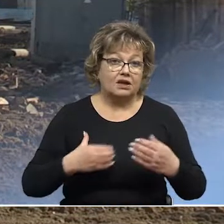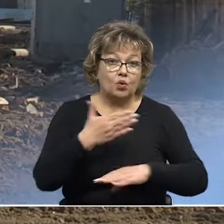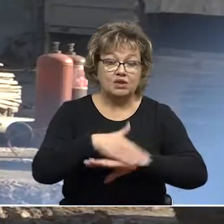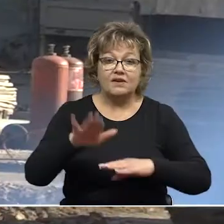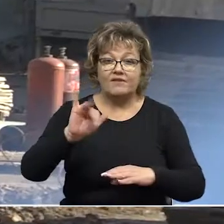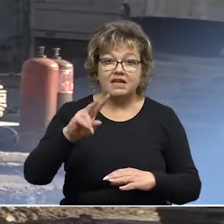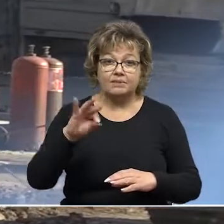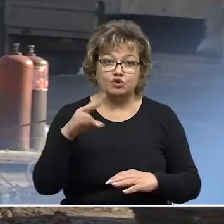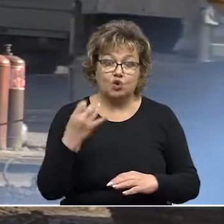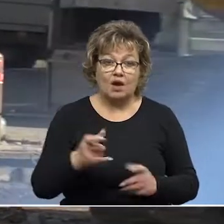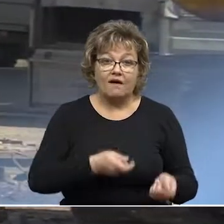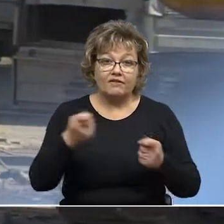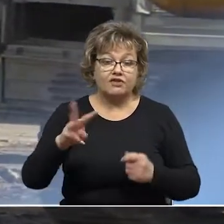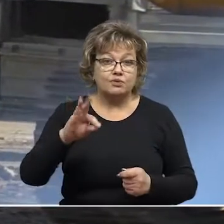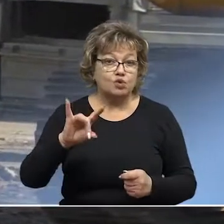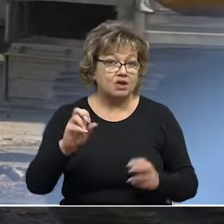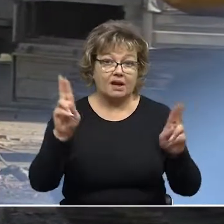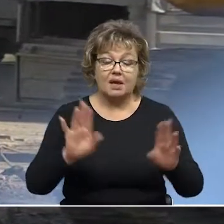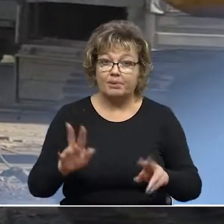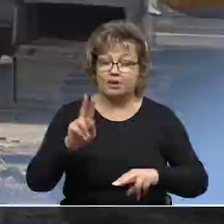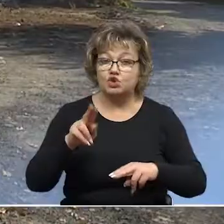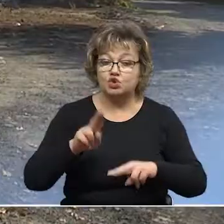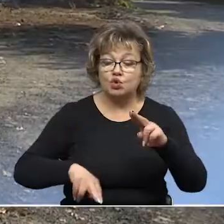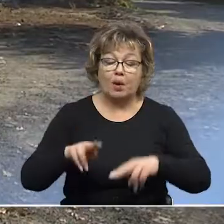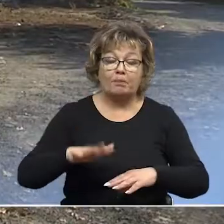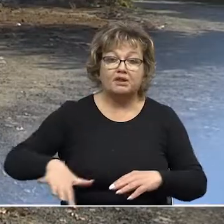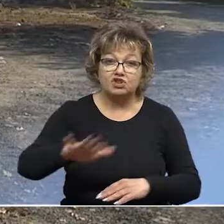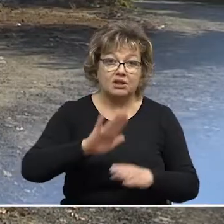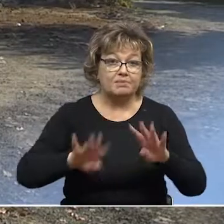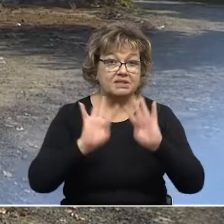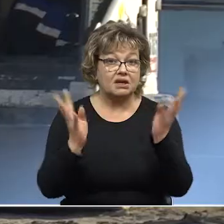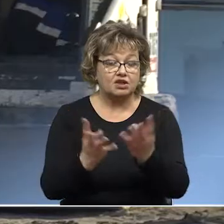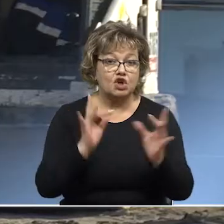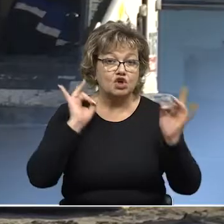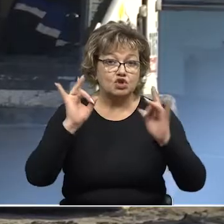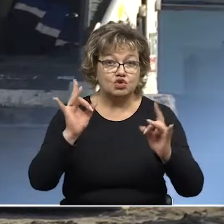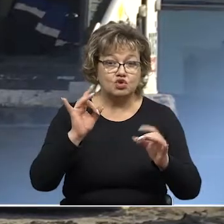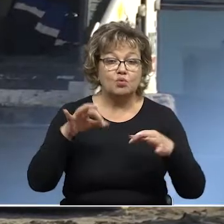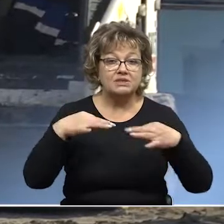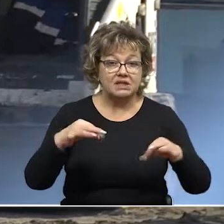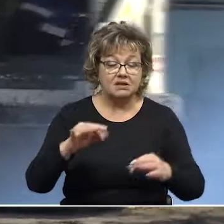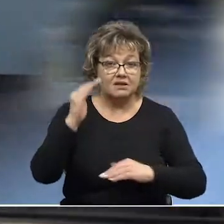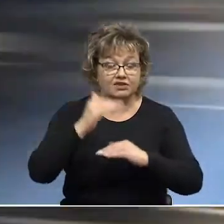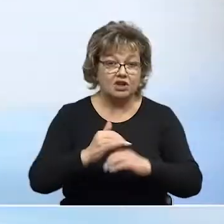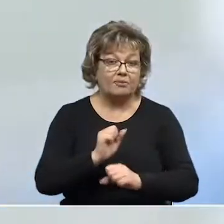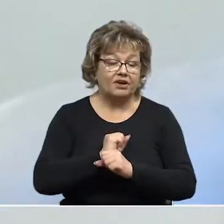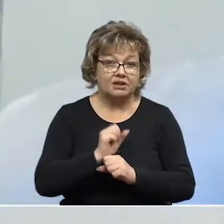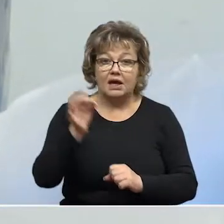Строительный кошмар улицы Вяземской. Вывоз мусора не по правилам, стройплощадка без ограждения и шум техники по вечерам и